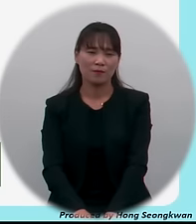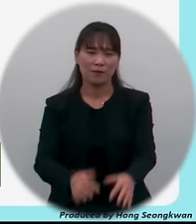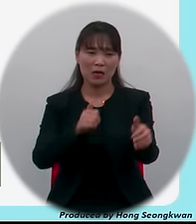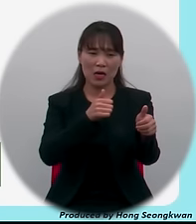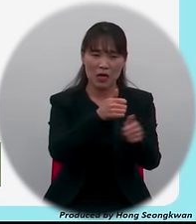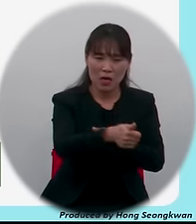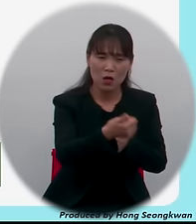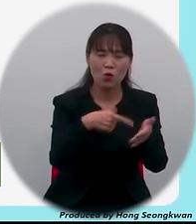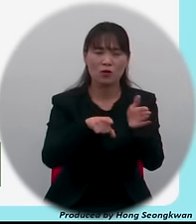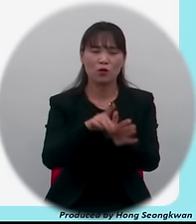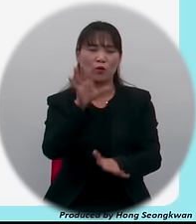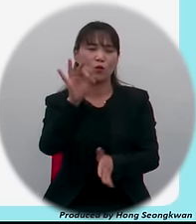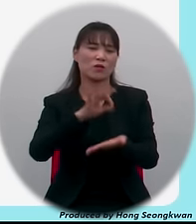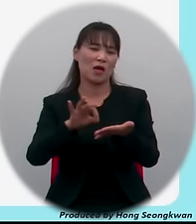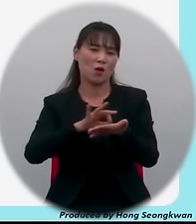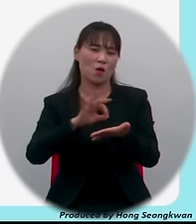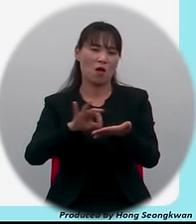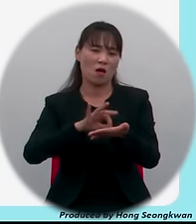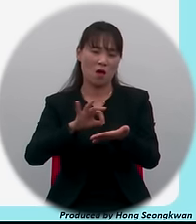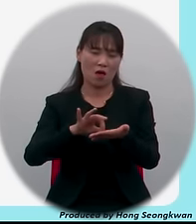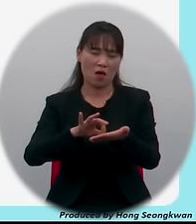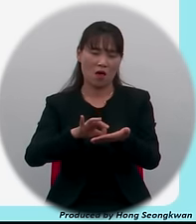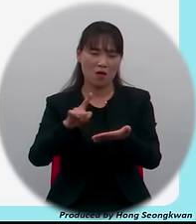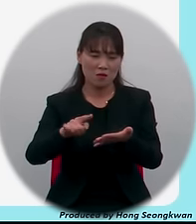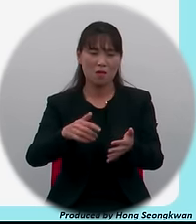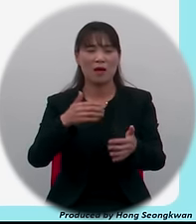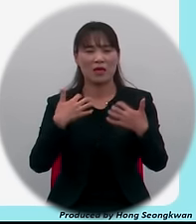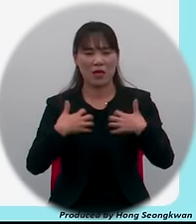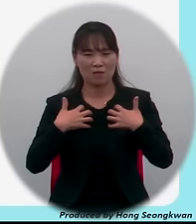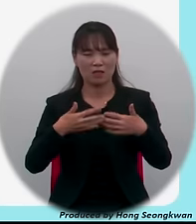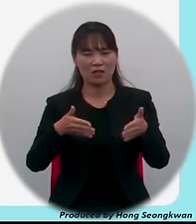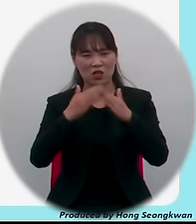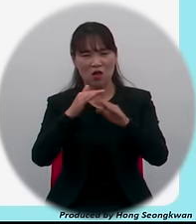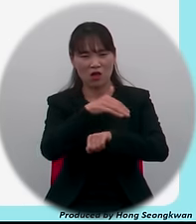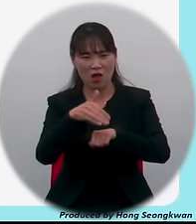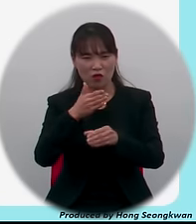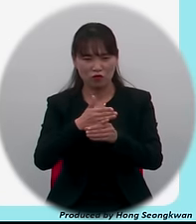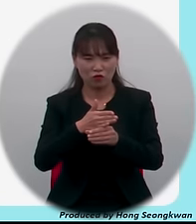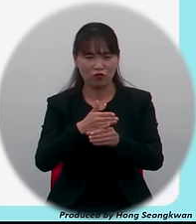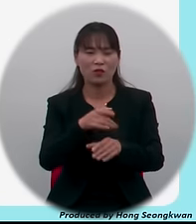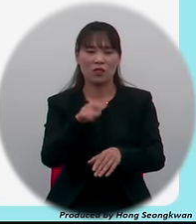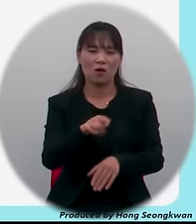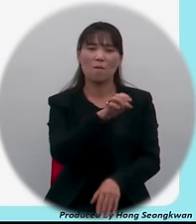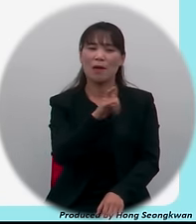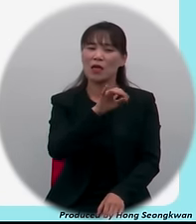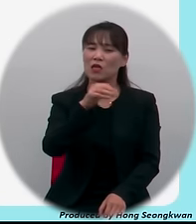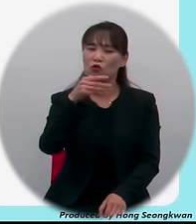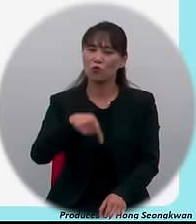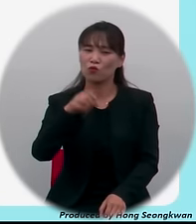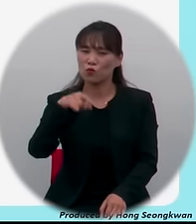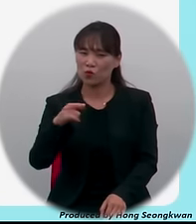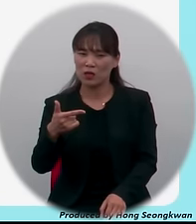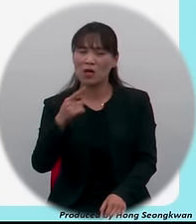게임을 설계를 합니다 이런 유의 게임을 페이투윈이라고 해요 자 화면에서 보시는 것처럼 돈안 쓰고